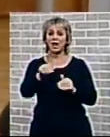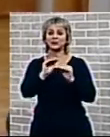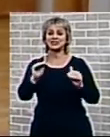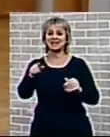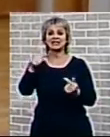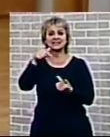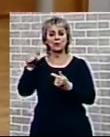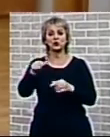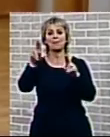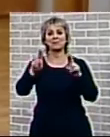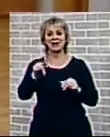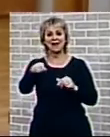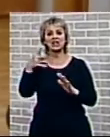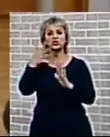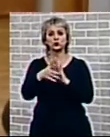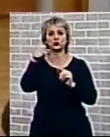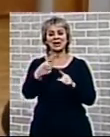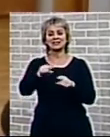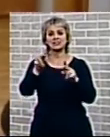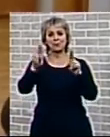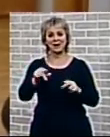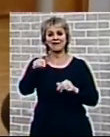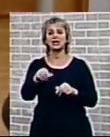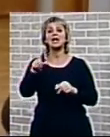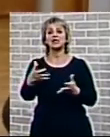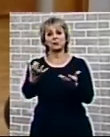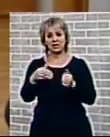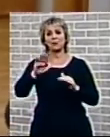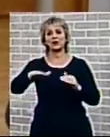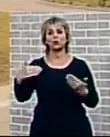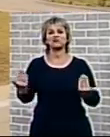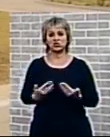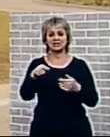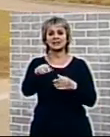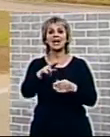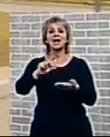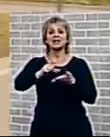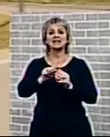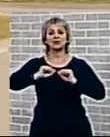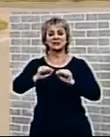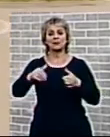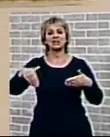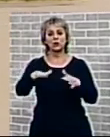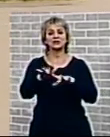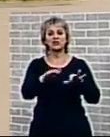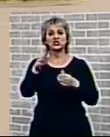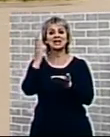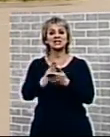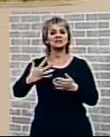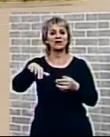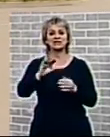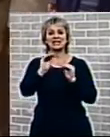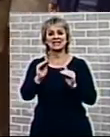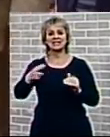детям соблюдать правила, изучать эти правила и применять потом в жизни. Классы по безопасности дорожного движения есть во